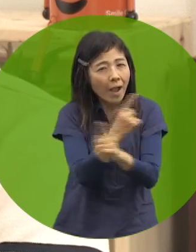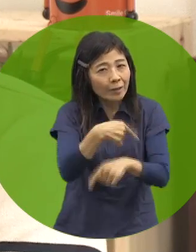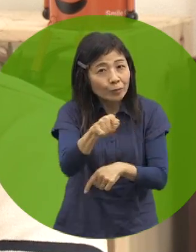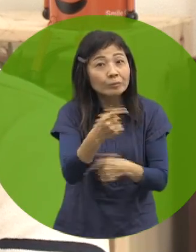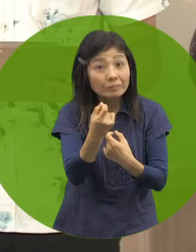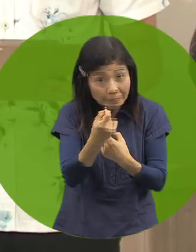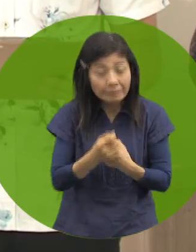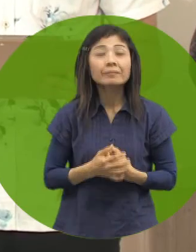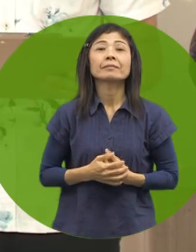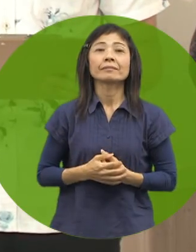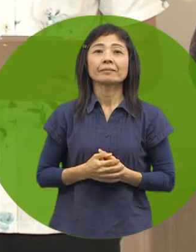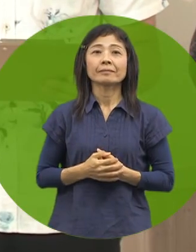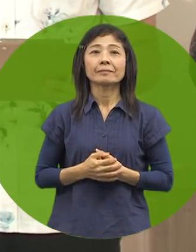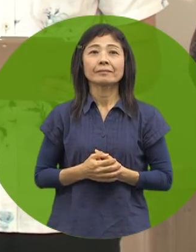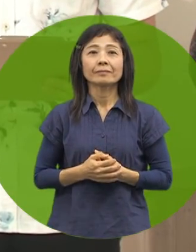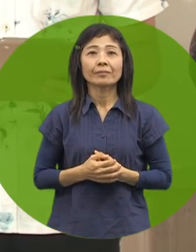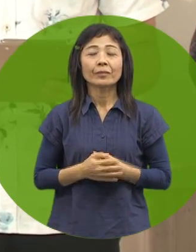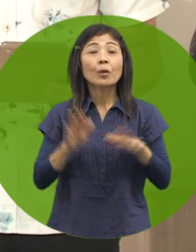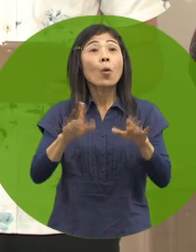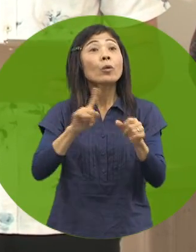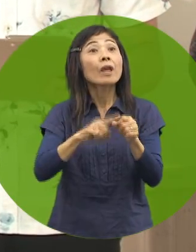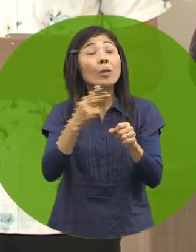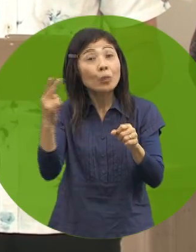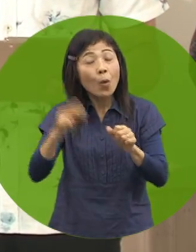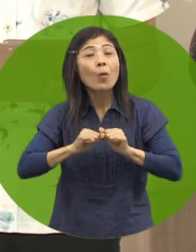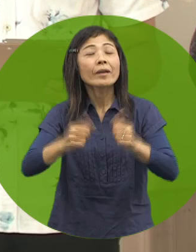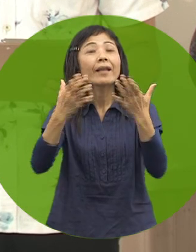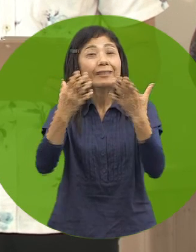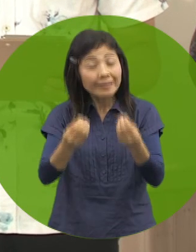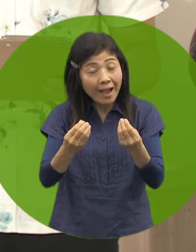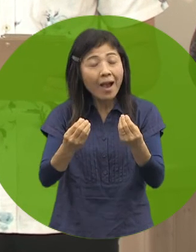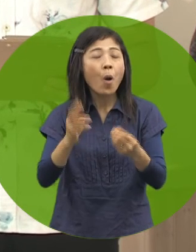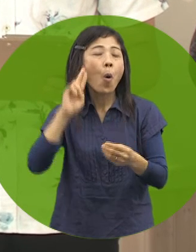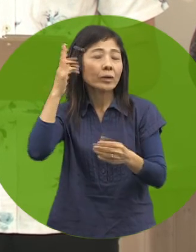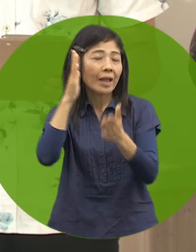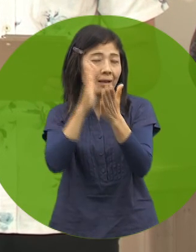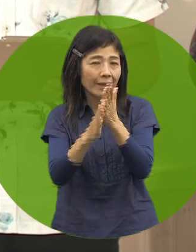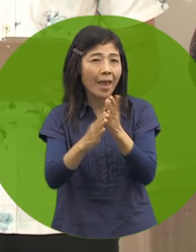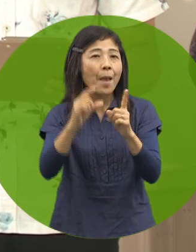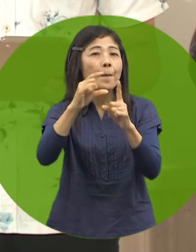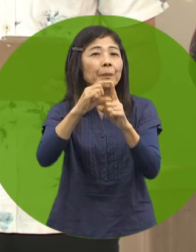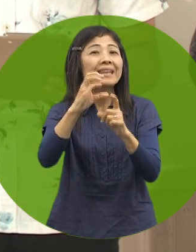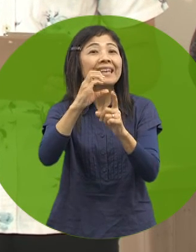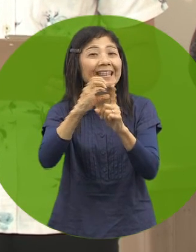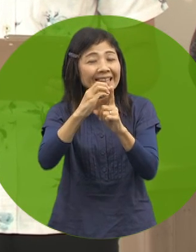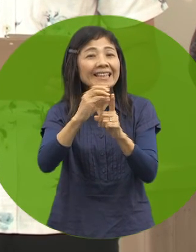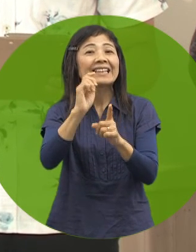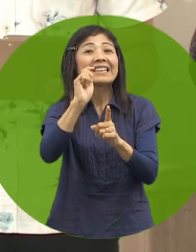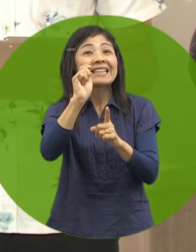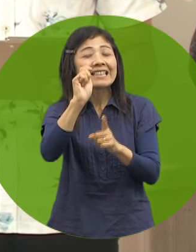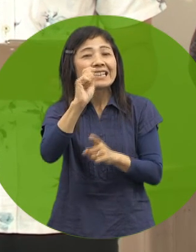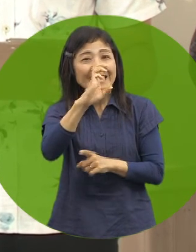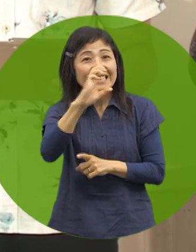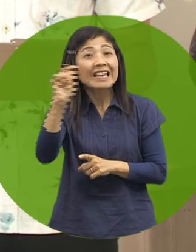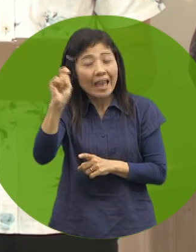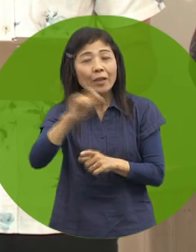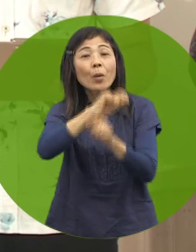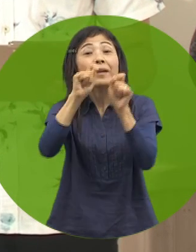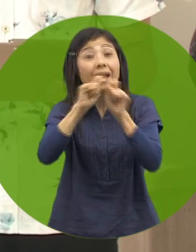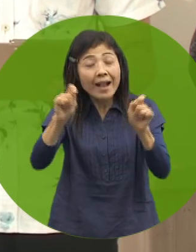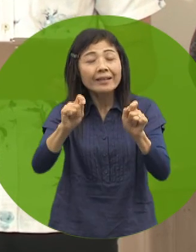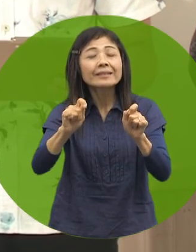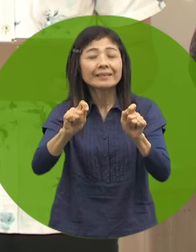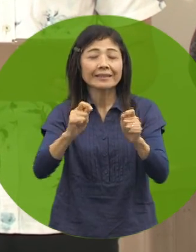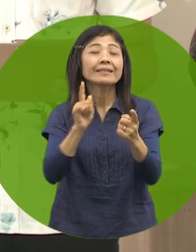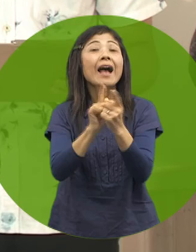ですね。 そして今年度行われました沖縄県 PDCA の実施結果に対する皆さんの意見